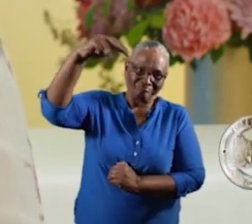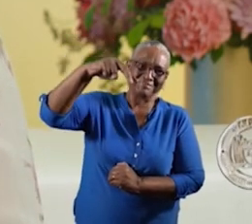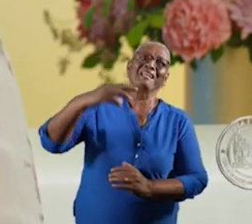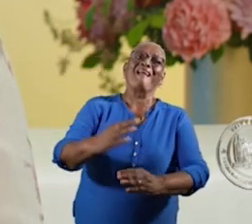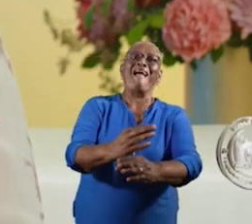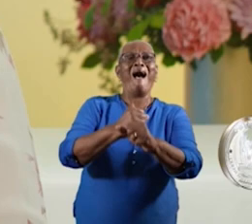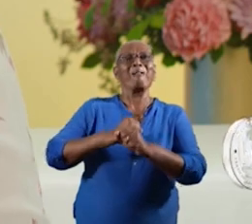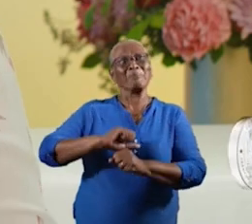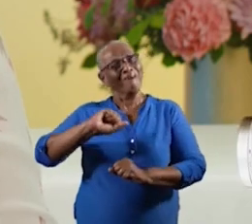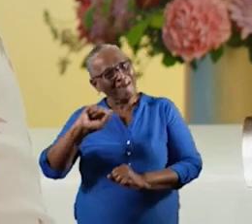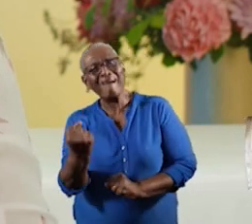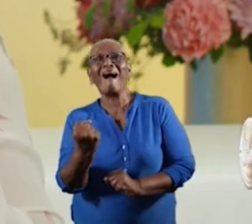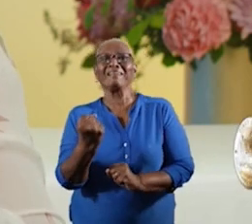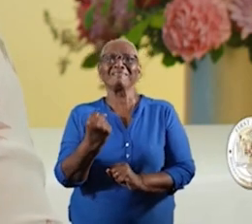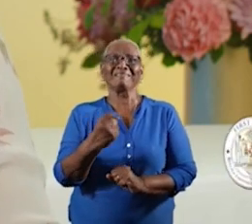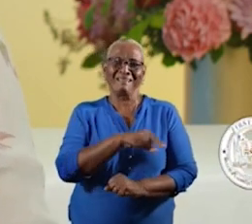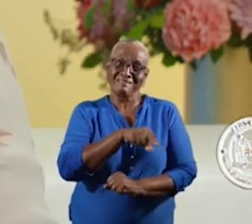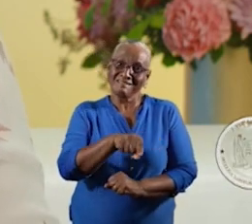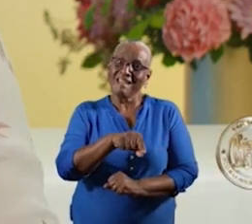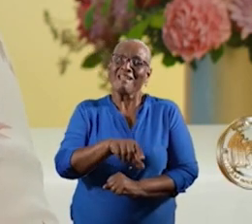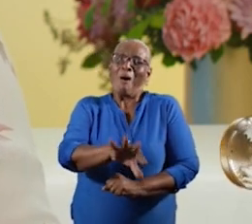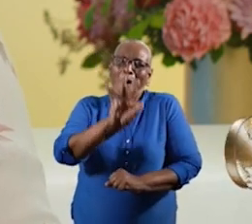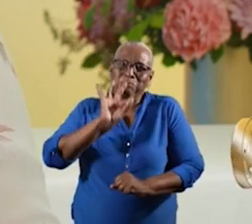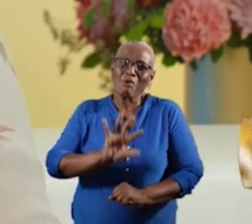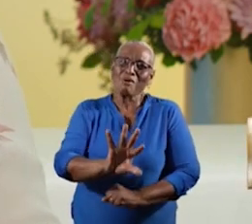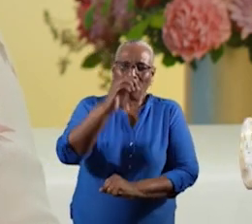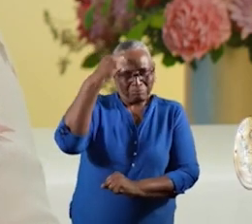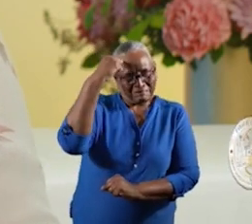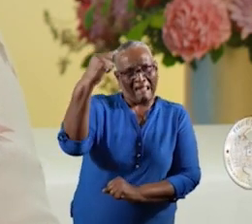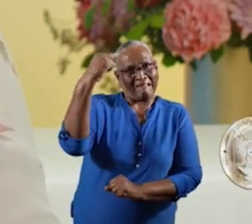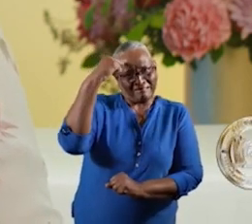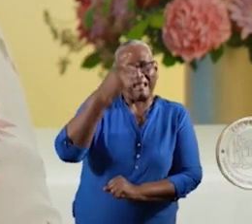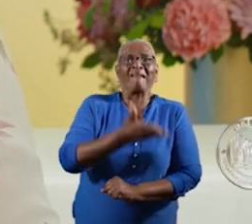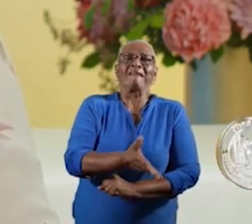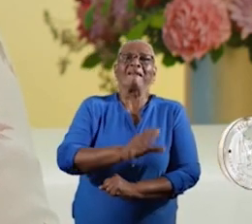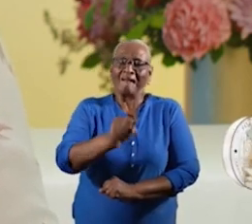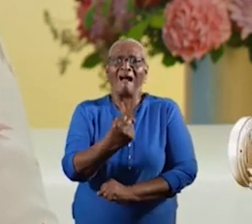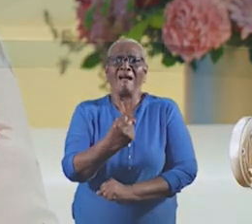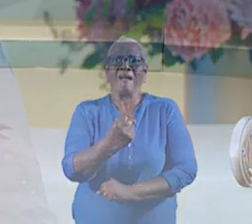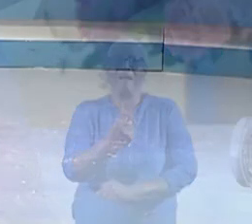hand reiken, zodat je in oplossingen kunt denken.